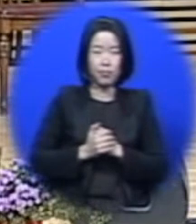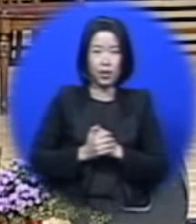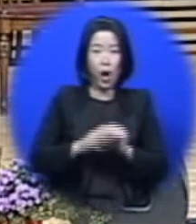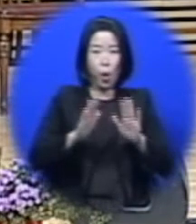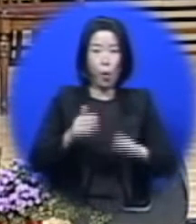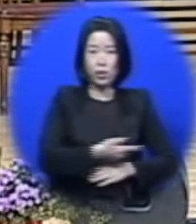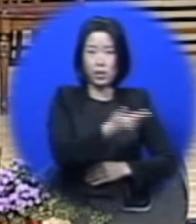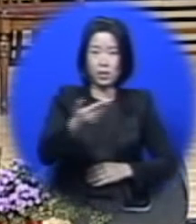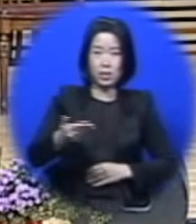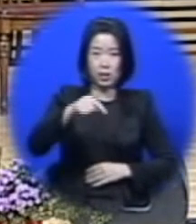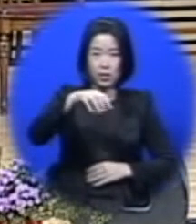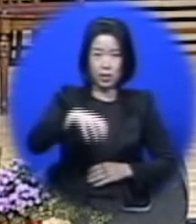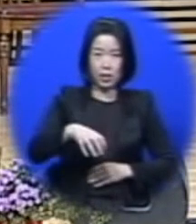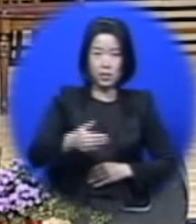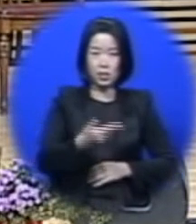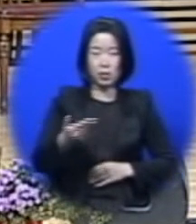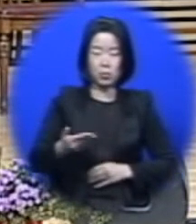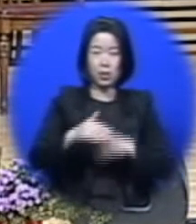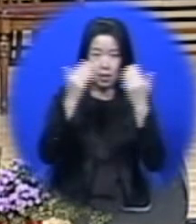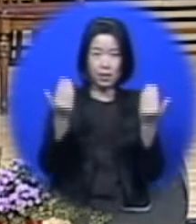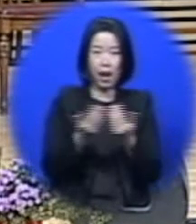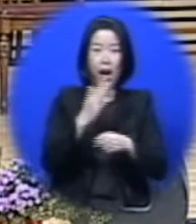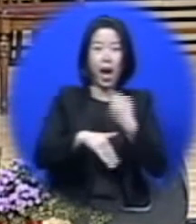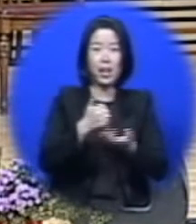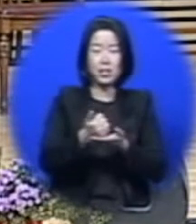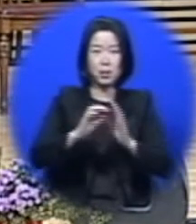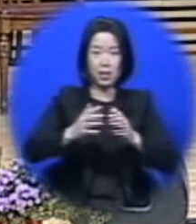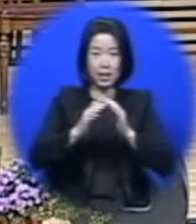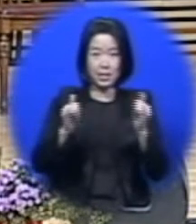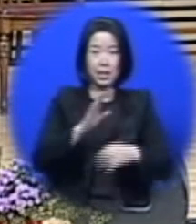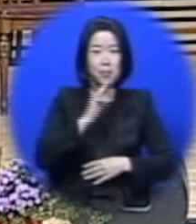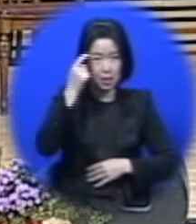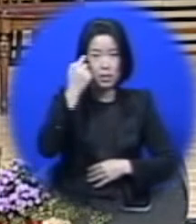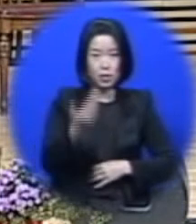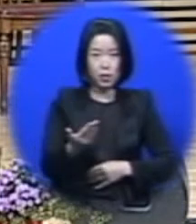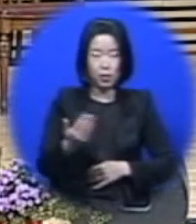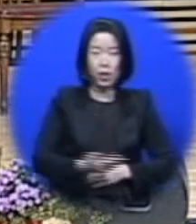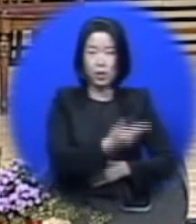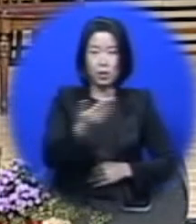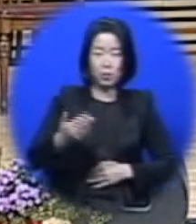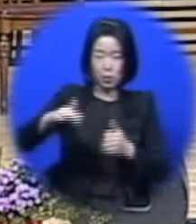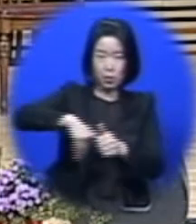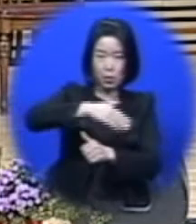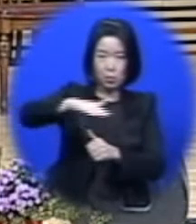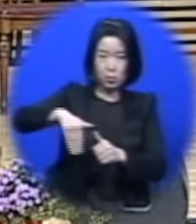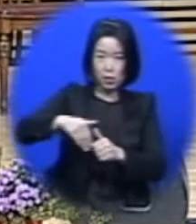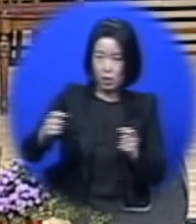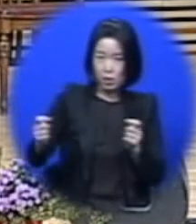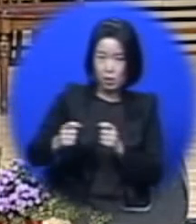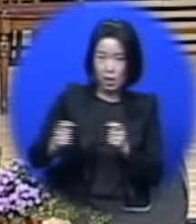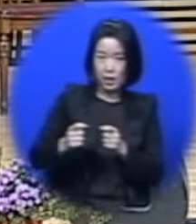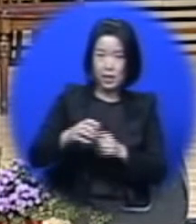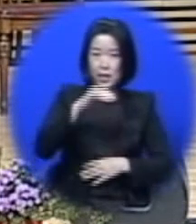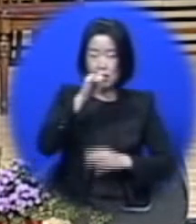오늘 여기 계신 여러분들은 다 하나님의 사람들이시죠. 여러분들도 여러분 주변에 있는 사람들을